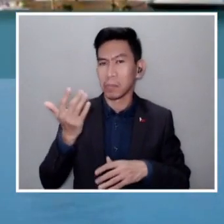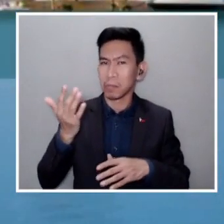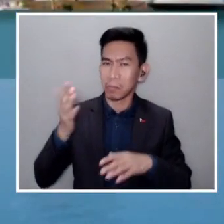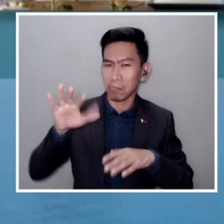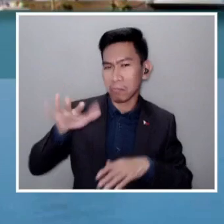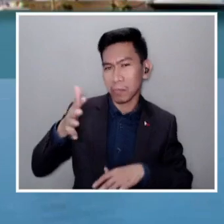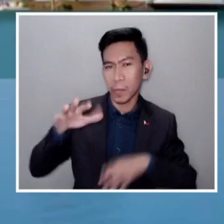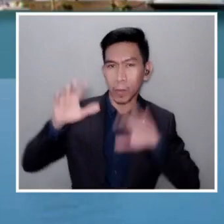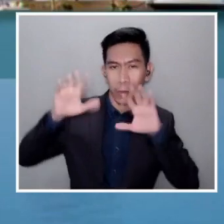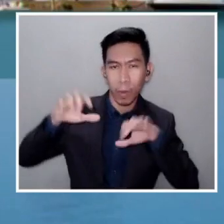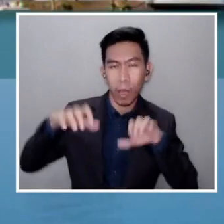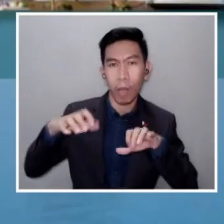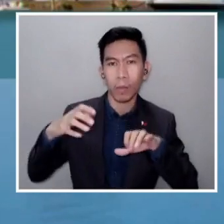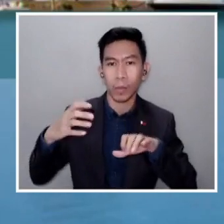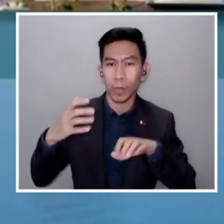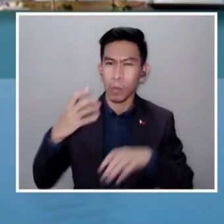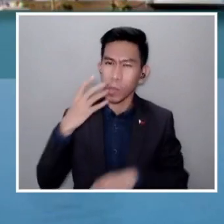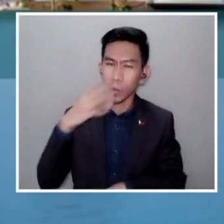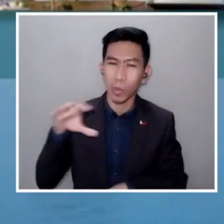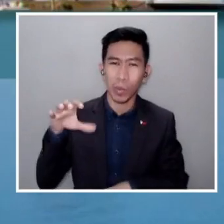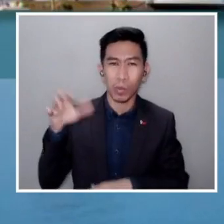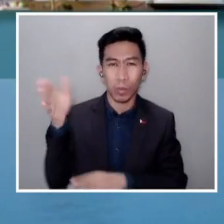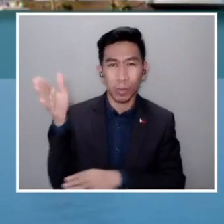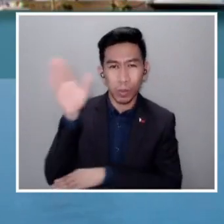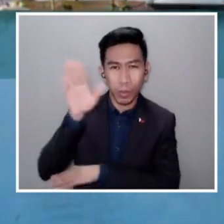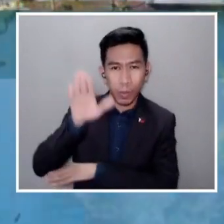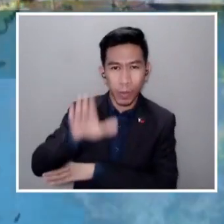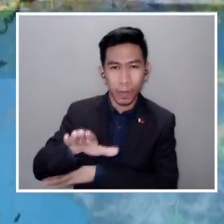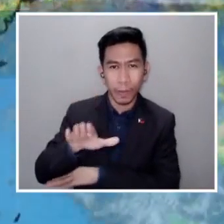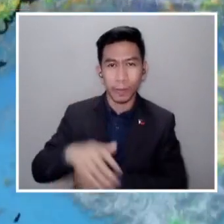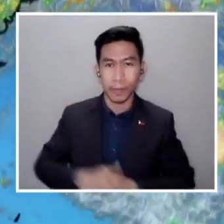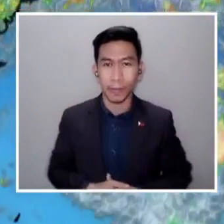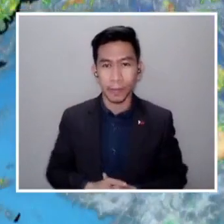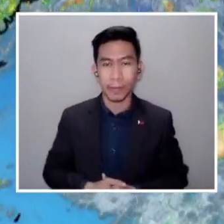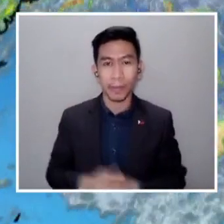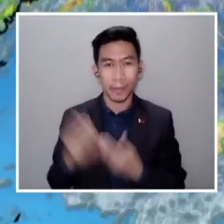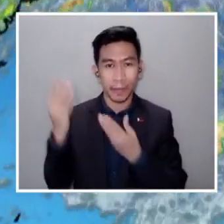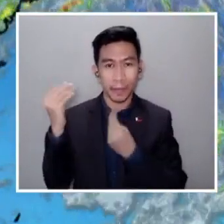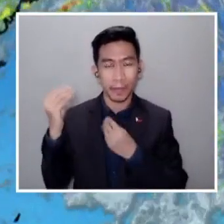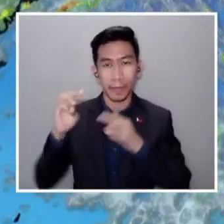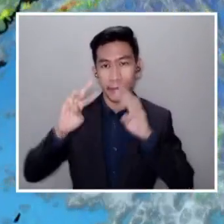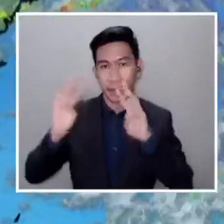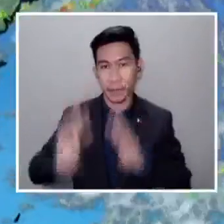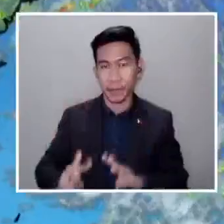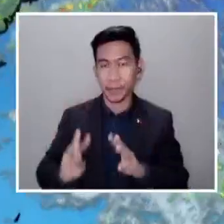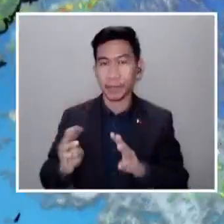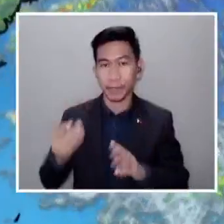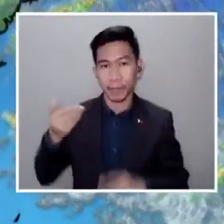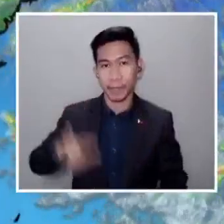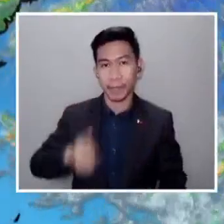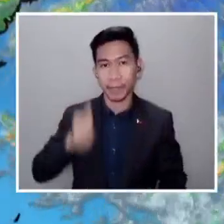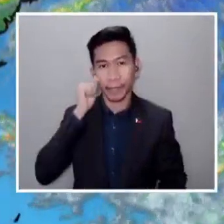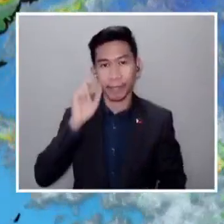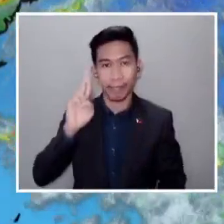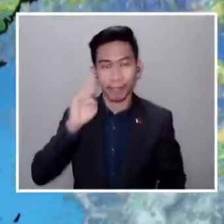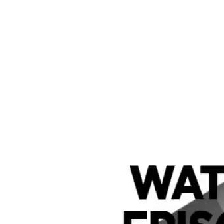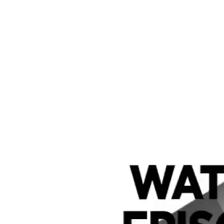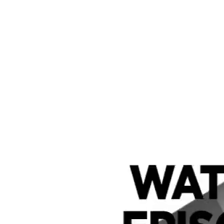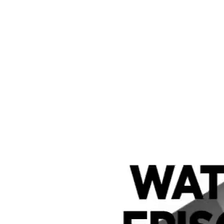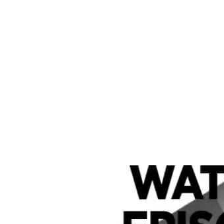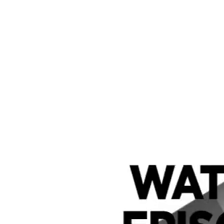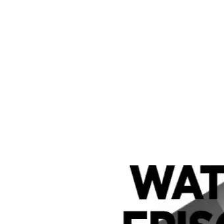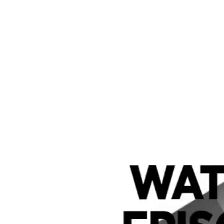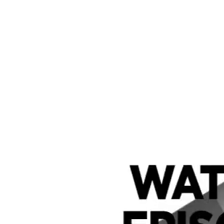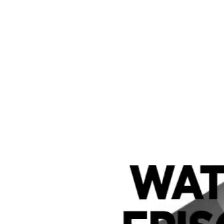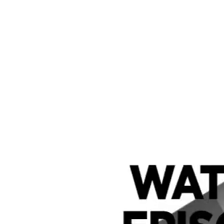at mainit po lalo sa dakong hapon. Yan ang update sa lagay ng panahon. Ako po si Ariel Rojas. Ingat, kapamilya!